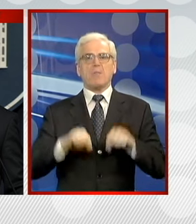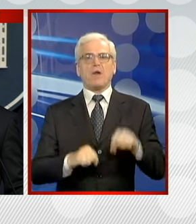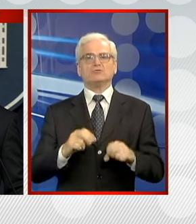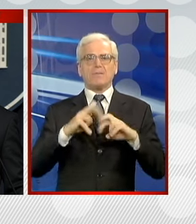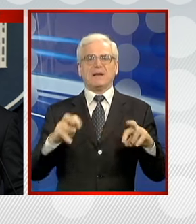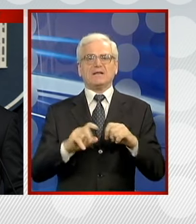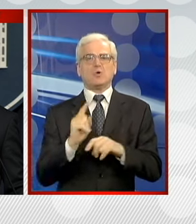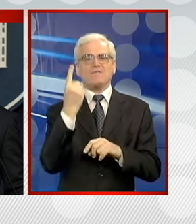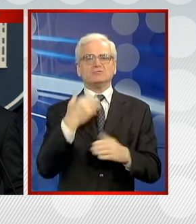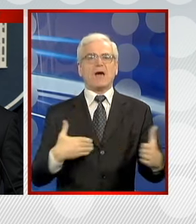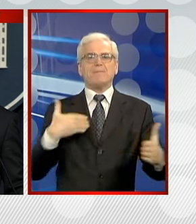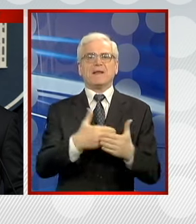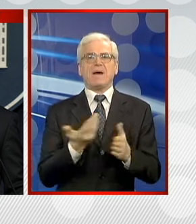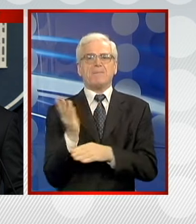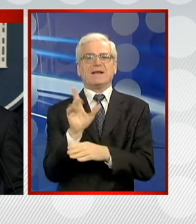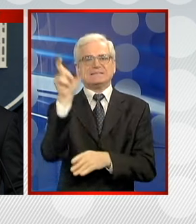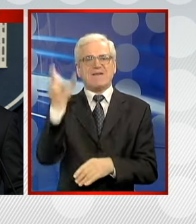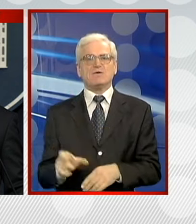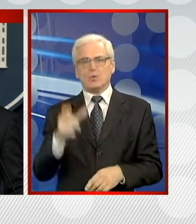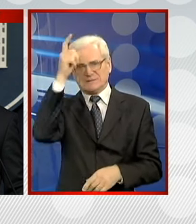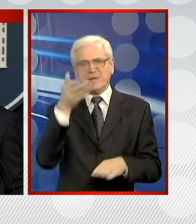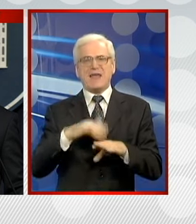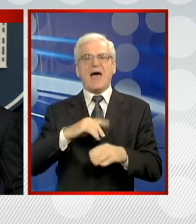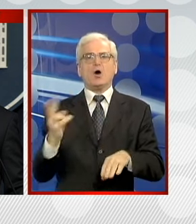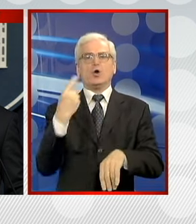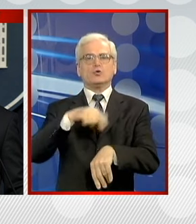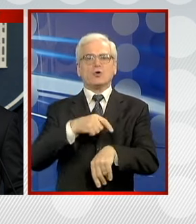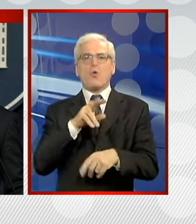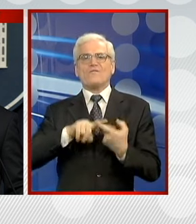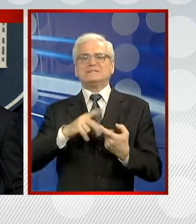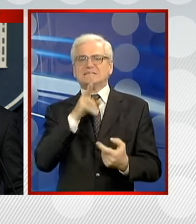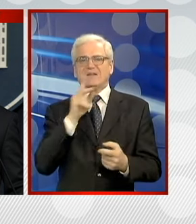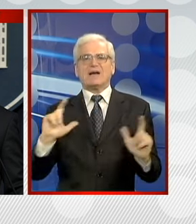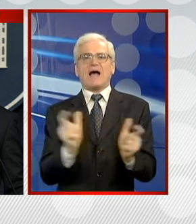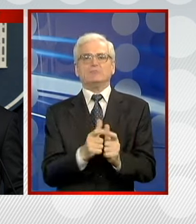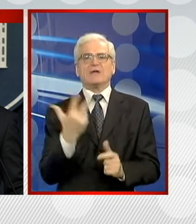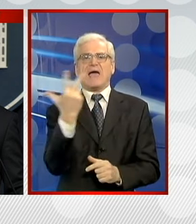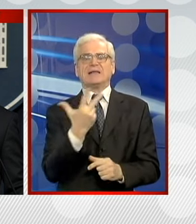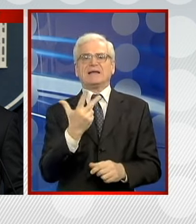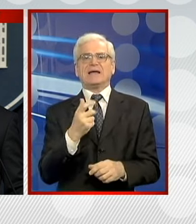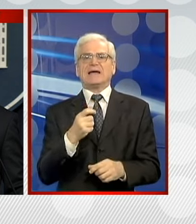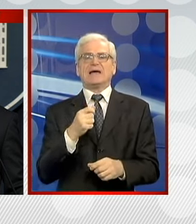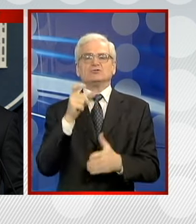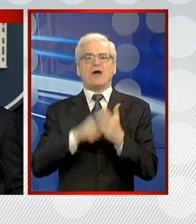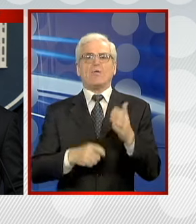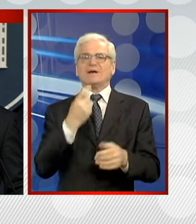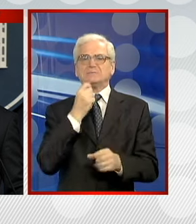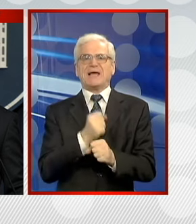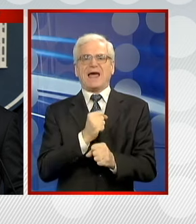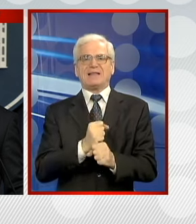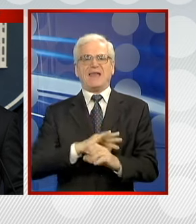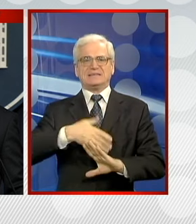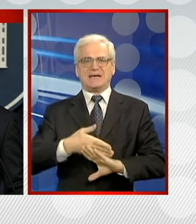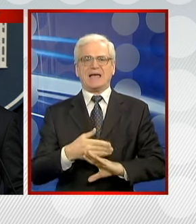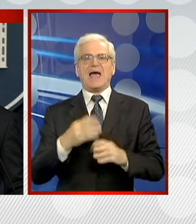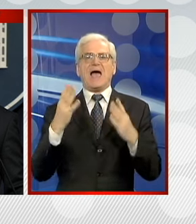ponašanja pretresnog veća prema predstavniku Srbije na ročištu povodom zahteva za hapšenje troje radikala. Tribunal